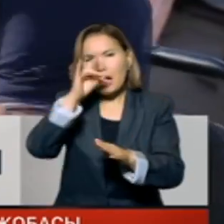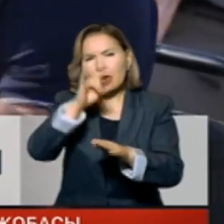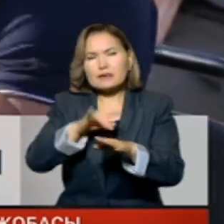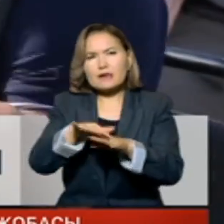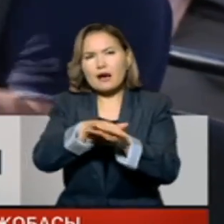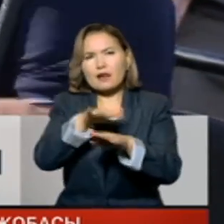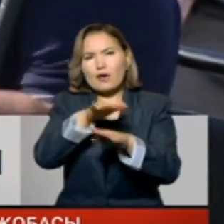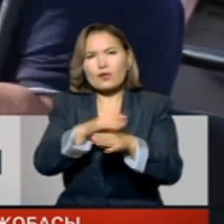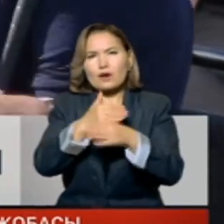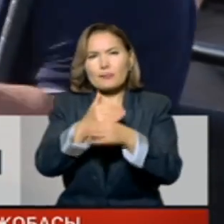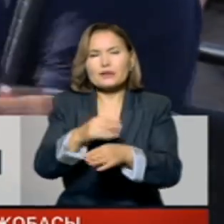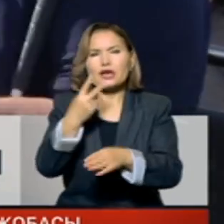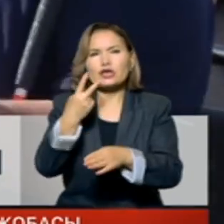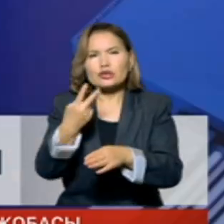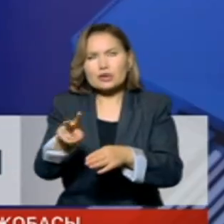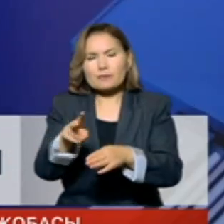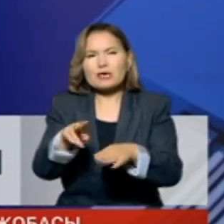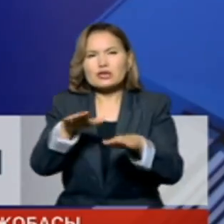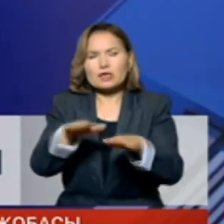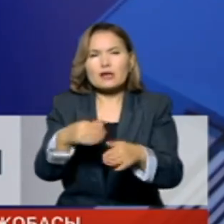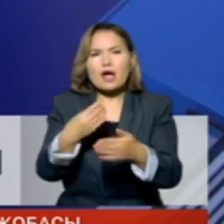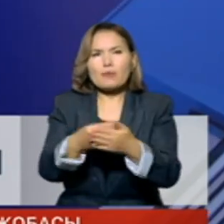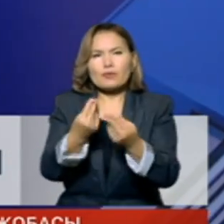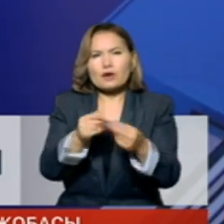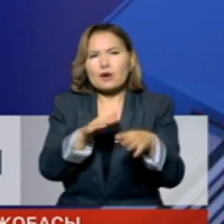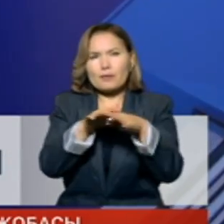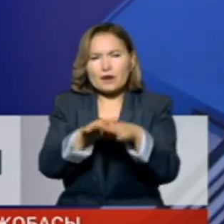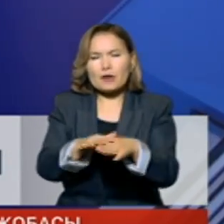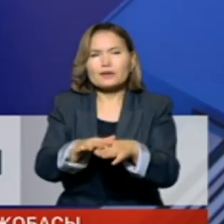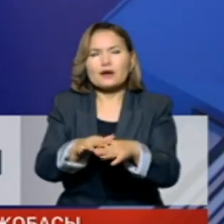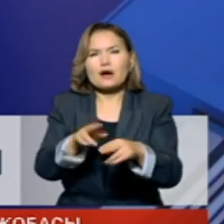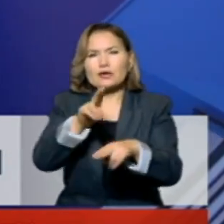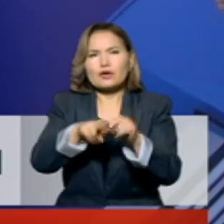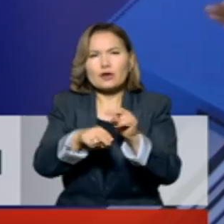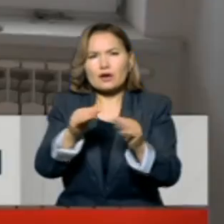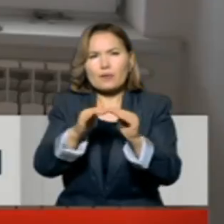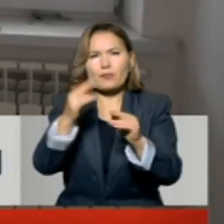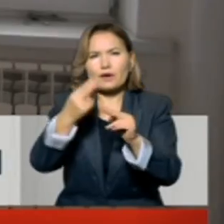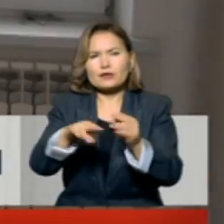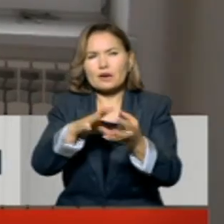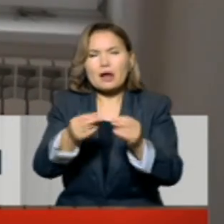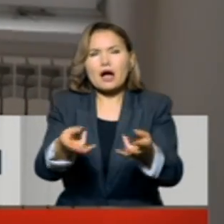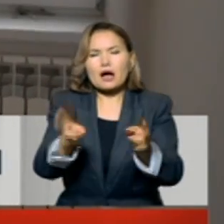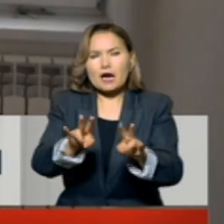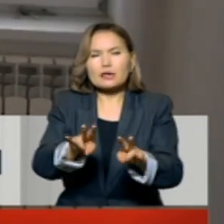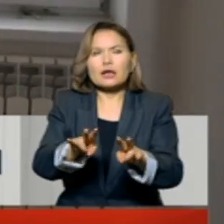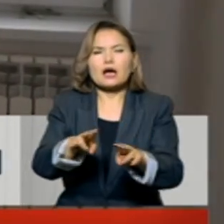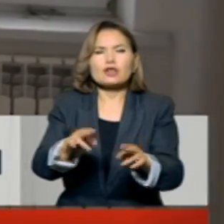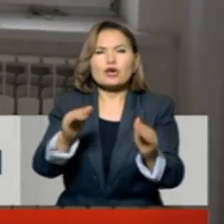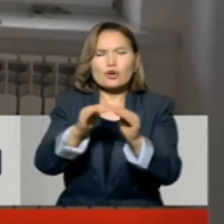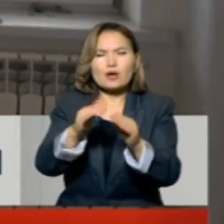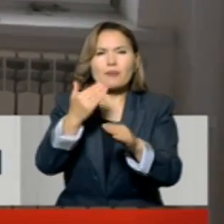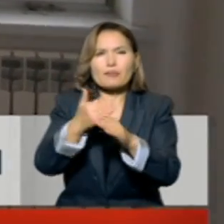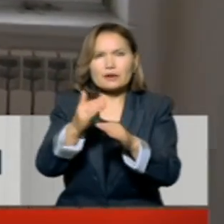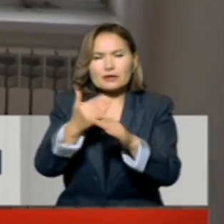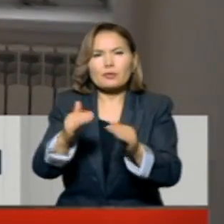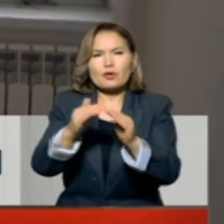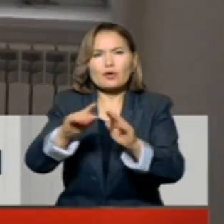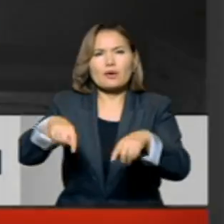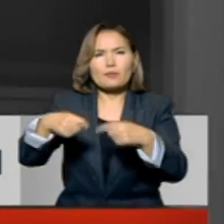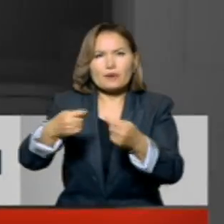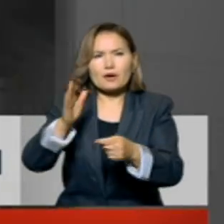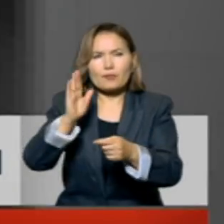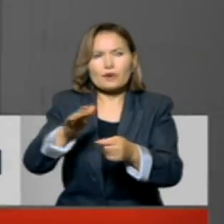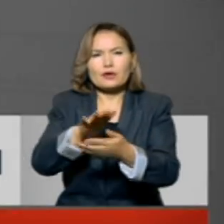халқына қорынан, 20-сы жергілікті бюджет есебінен салынды. Қалған үйлер осы айдың 20-сынан бастап біртіндеп табысталады. Сондай-ақ